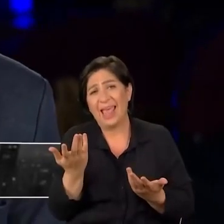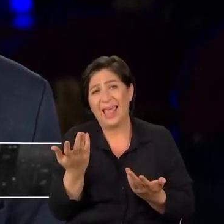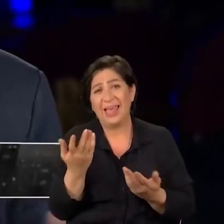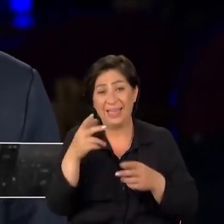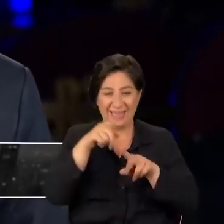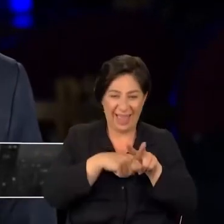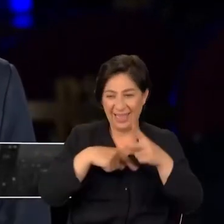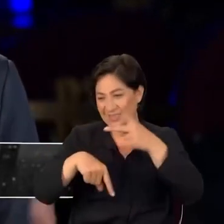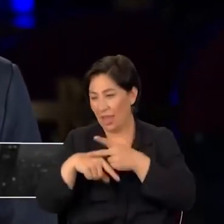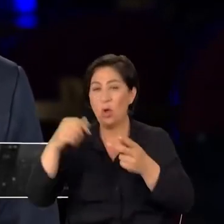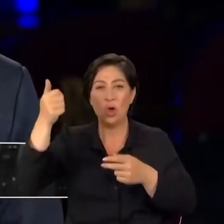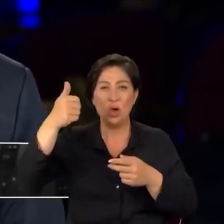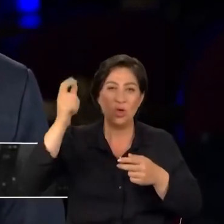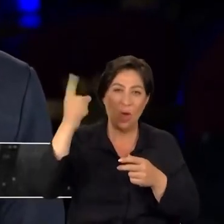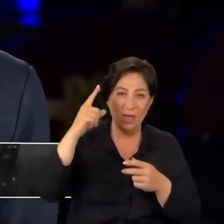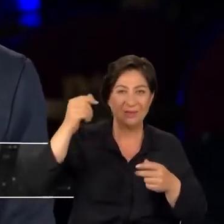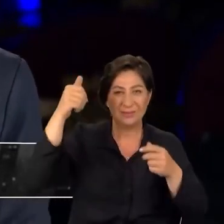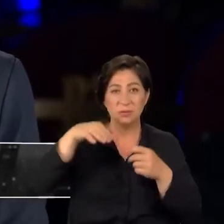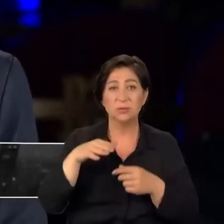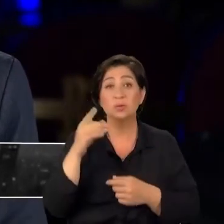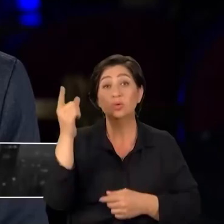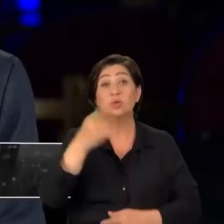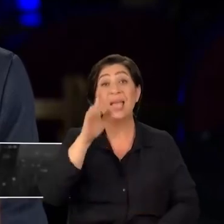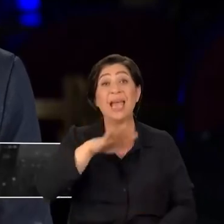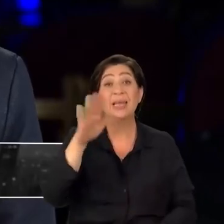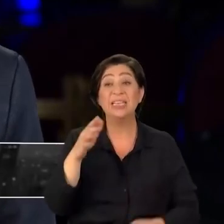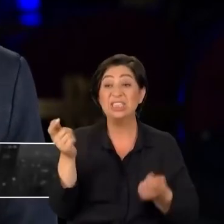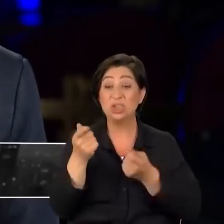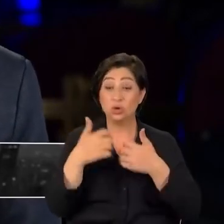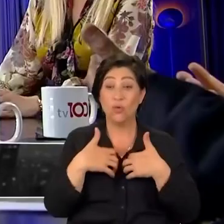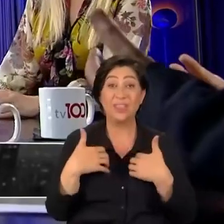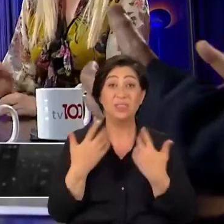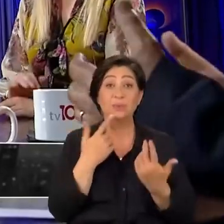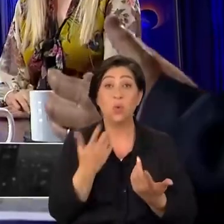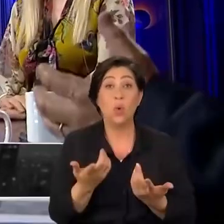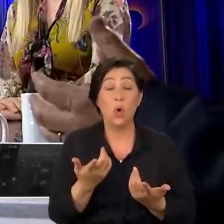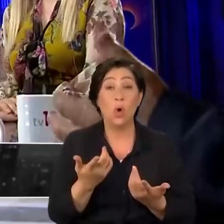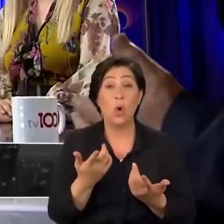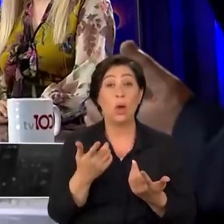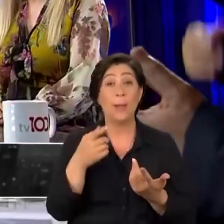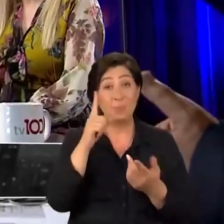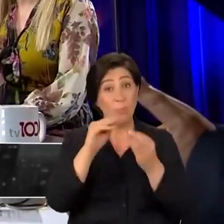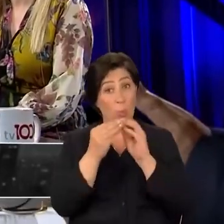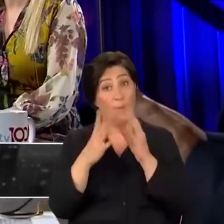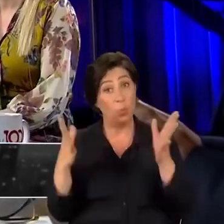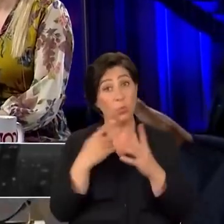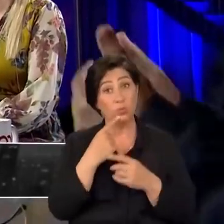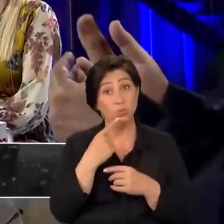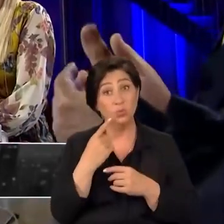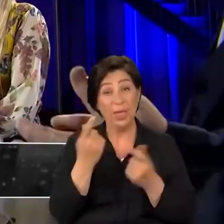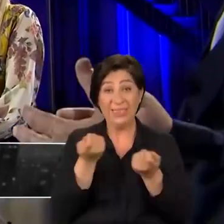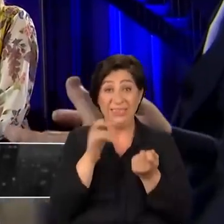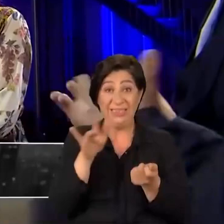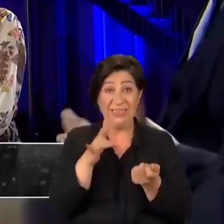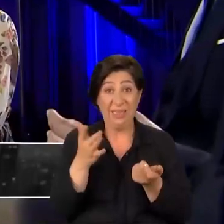Y kuşağı, yönetime katılmak isterler vesaire değil mi? %55'i iş güvencesi diyor. Şimdi reel bir sorundan bahsediyor çünkü bir